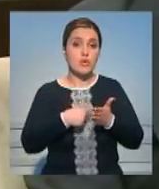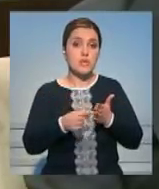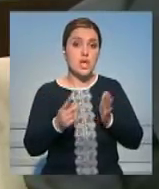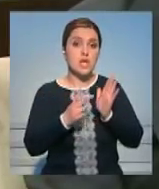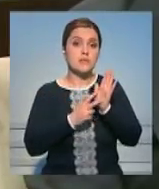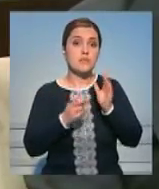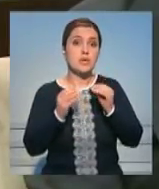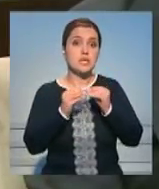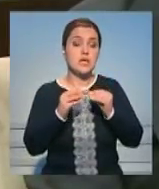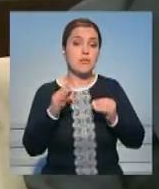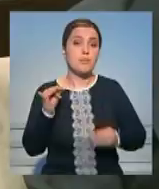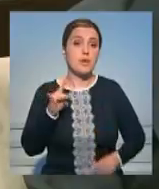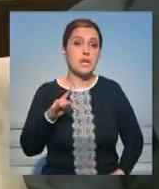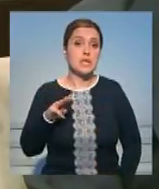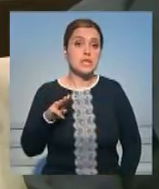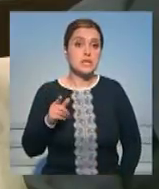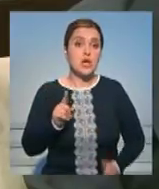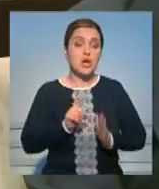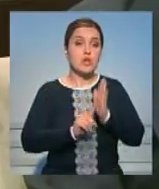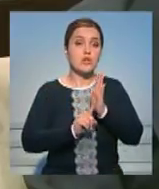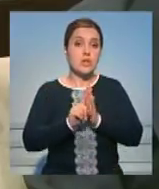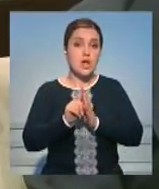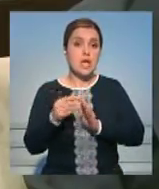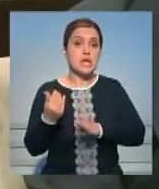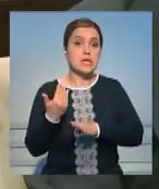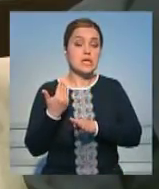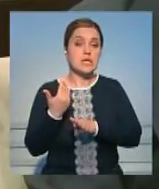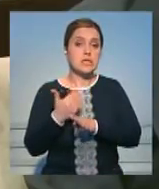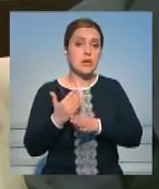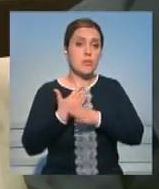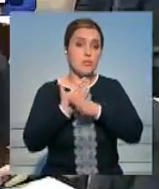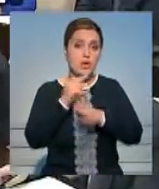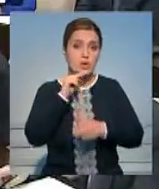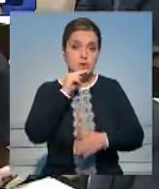710 миллиардов тенге, и должны начать кредитовать экономику.